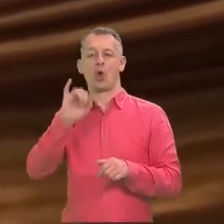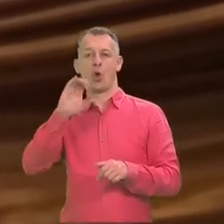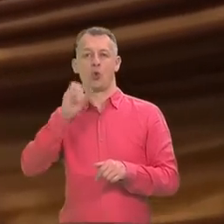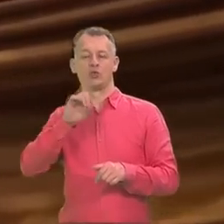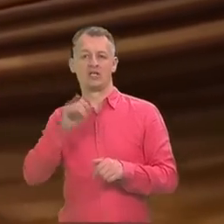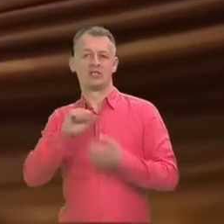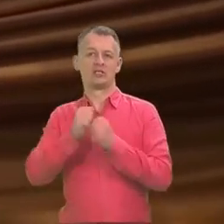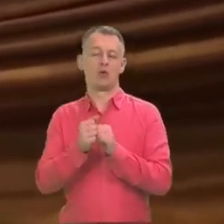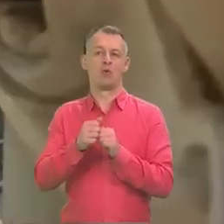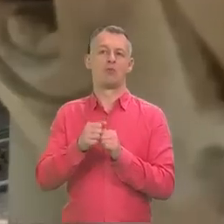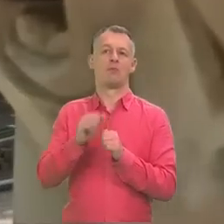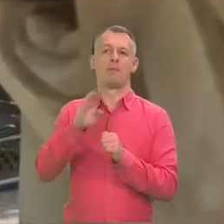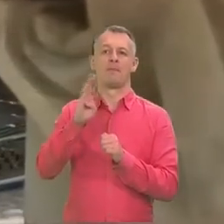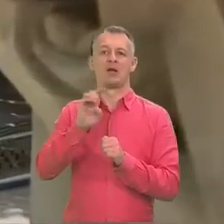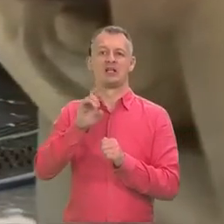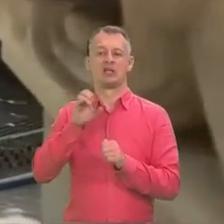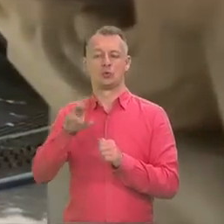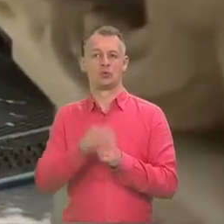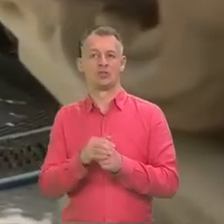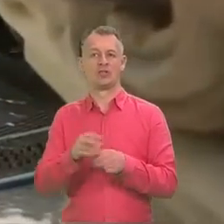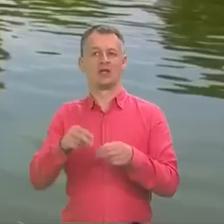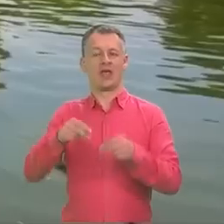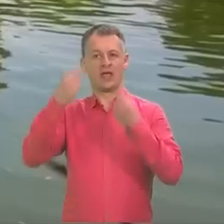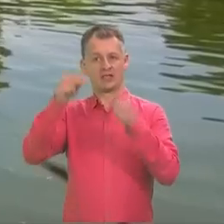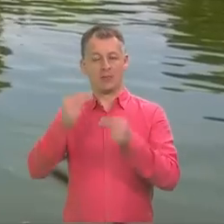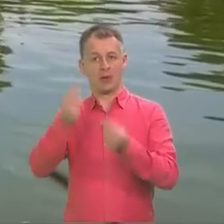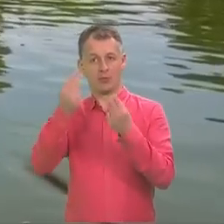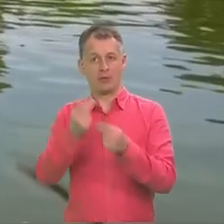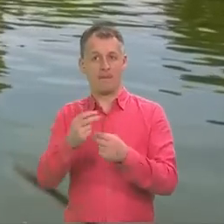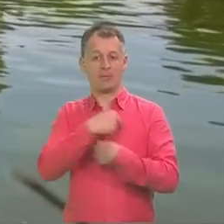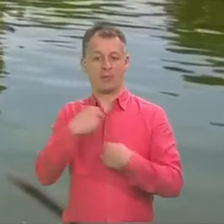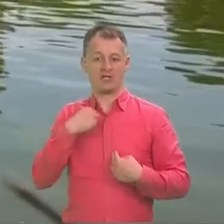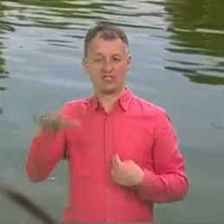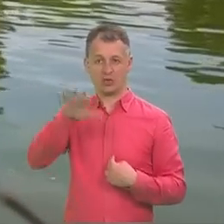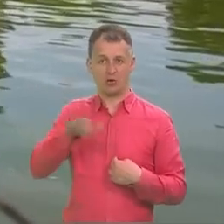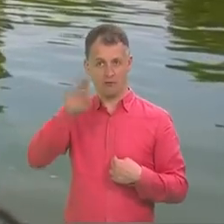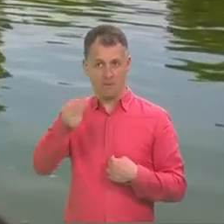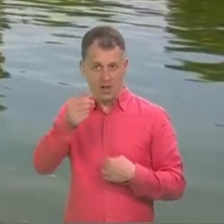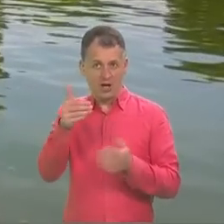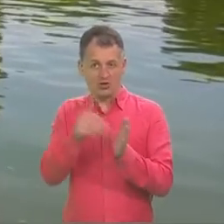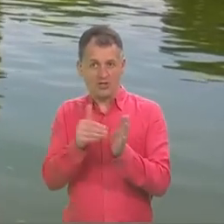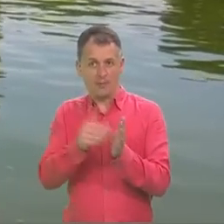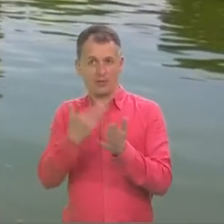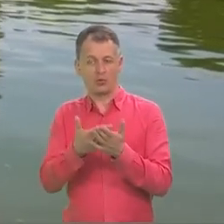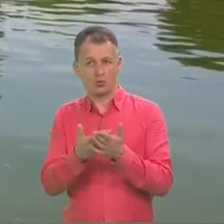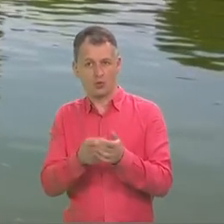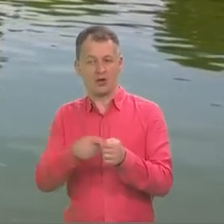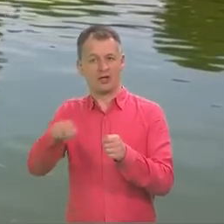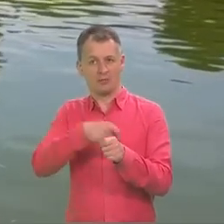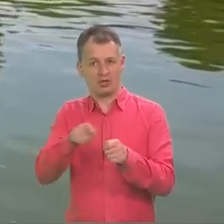chiar Bazilescu sunt date drept exemple de bună practică. Primăriile de sector au avut banii necesari pentru a interveni